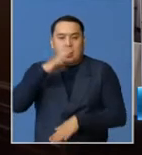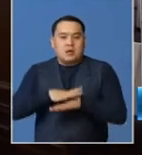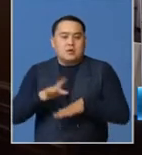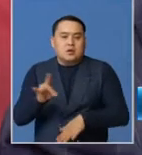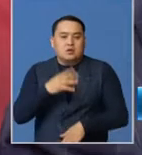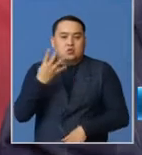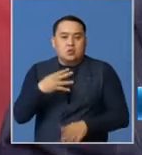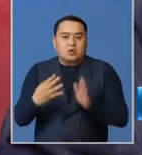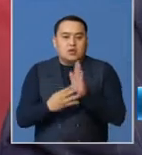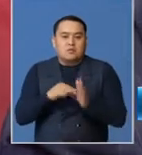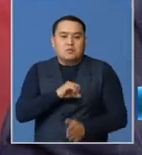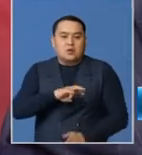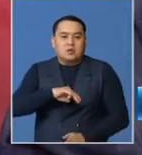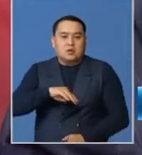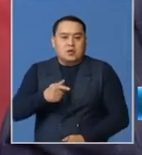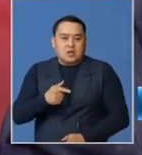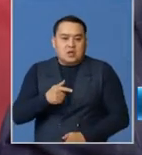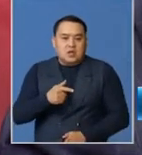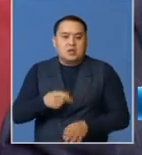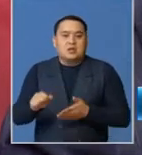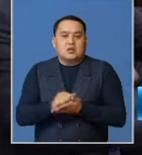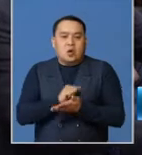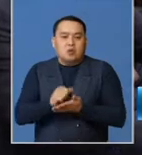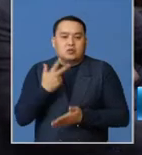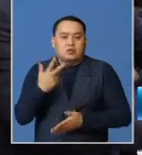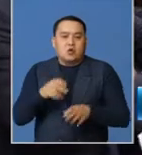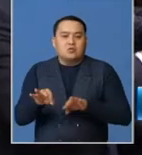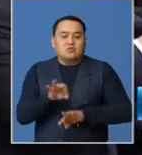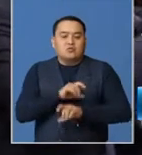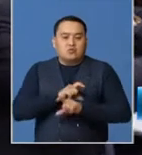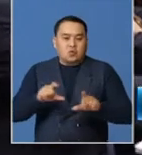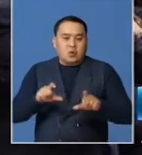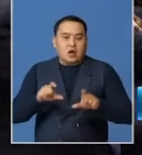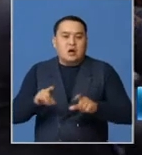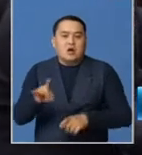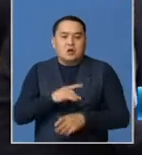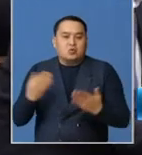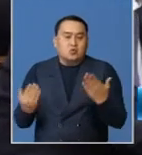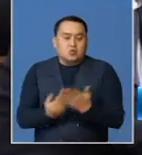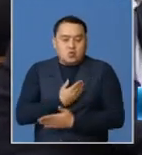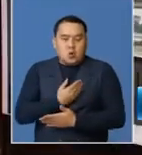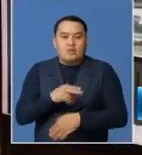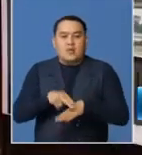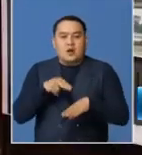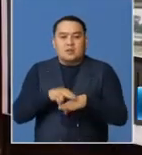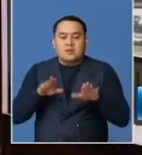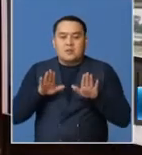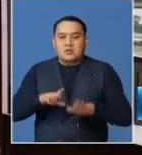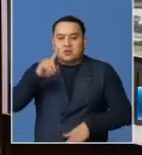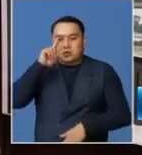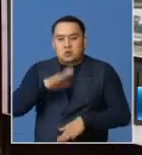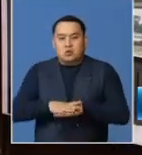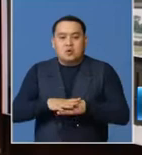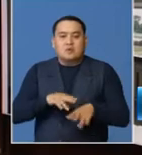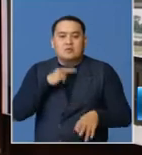попросил 49 миллионов тенге на разработку ПСД в 3 школах. В целом нуждается район в новых участковых пунктах. Аким области